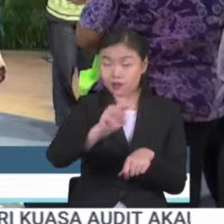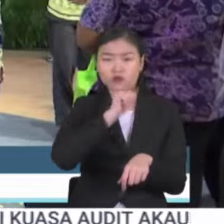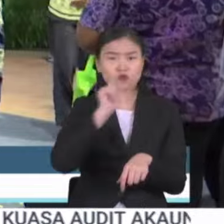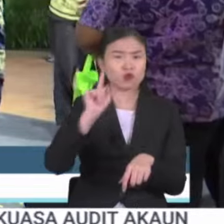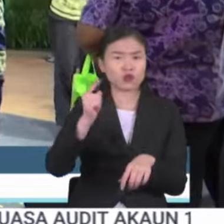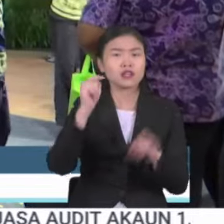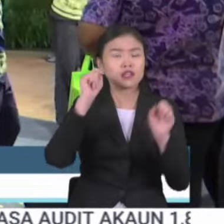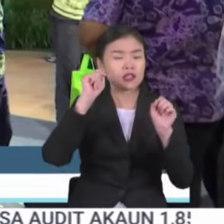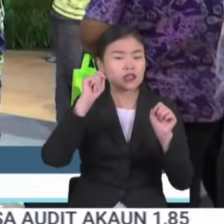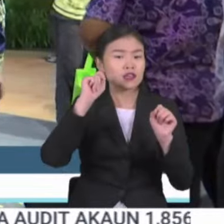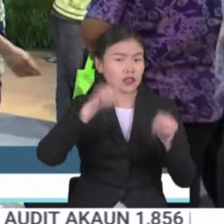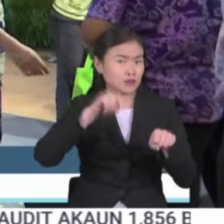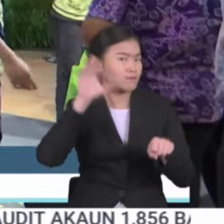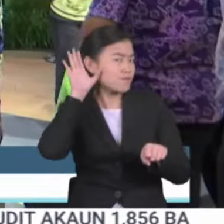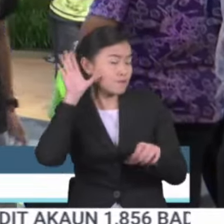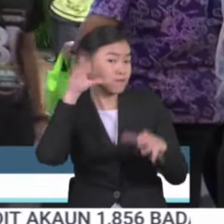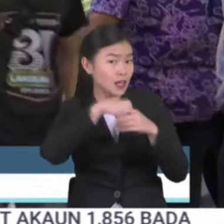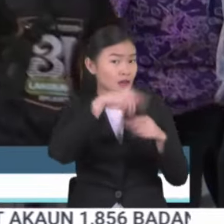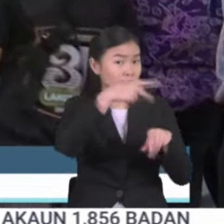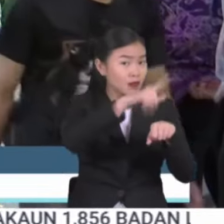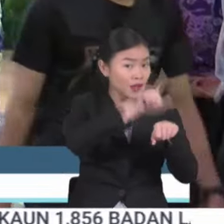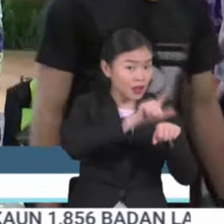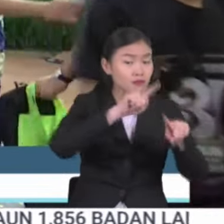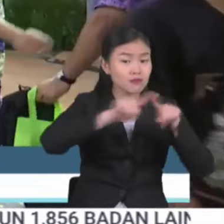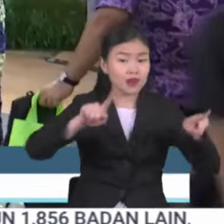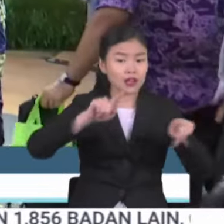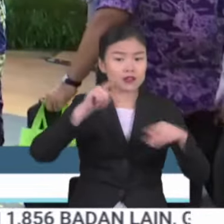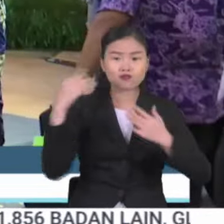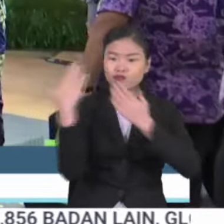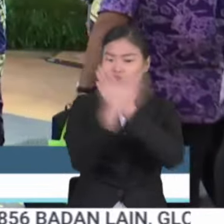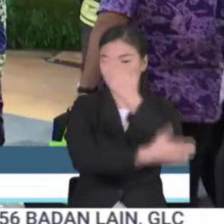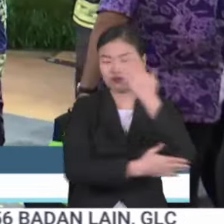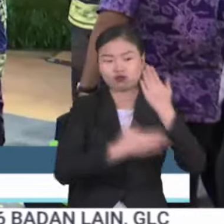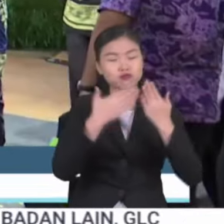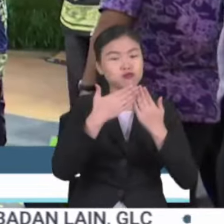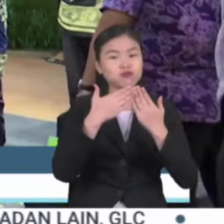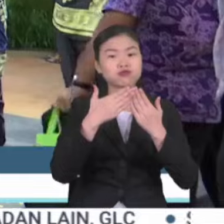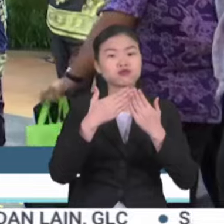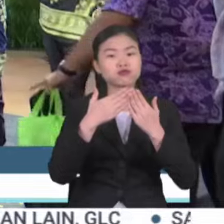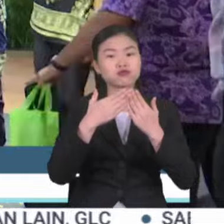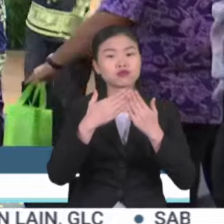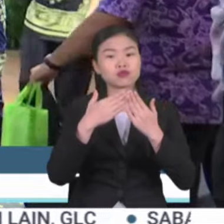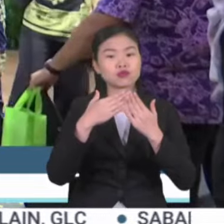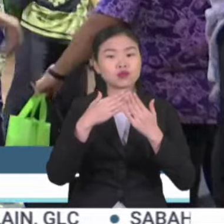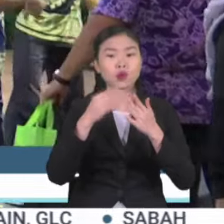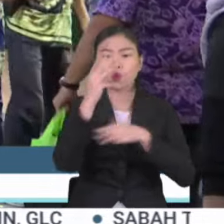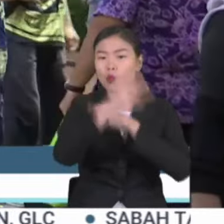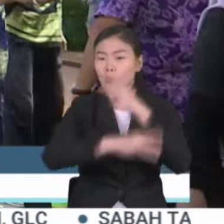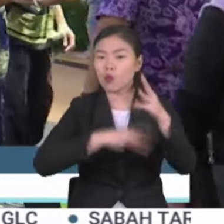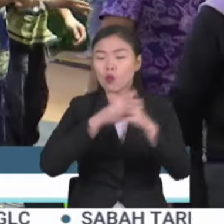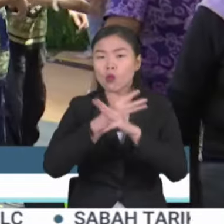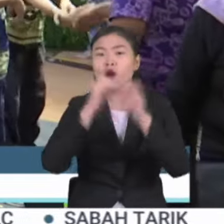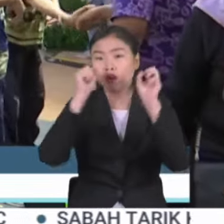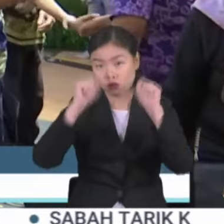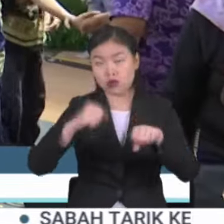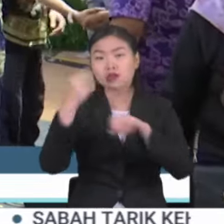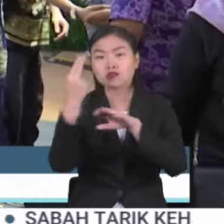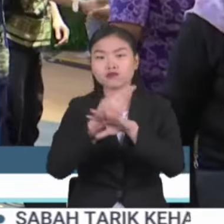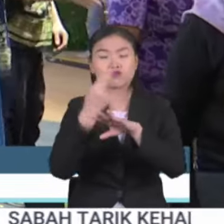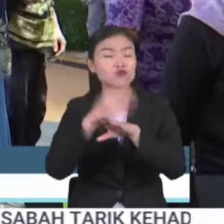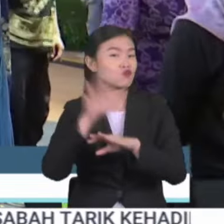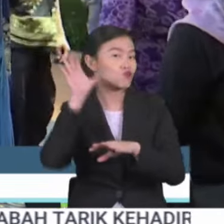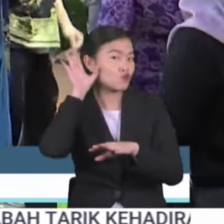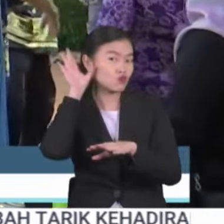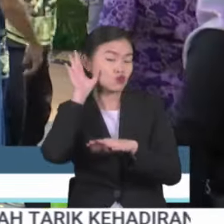didengar di Langkawi tetapi juga seluruh negara, malah seluruh dunia melalui saluran digital